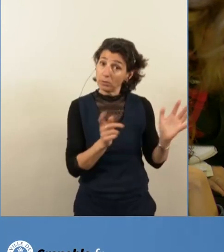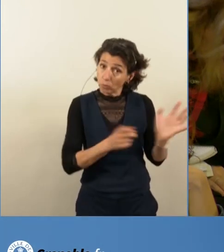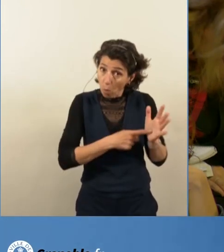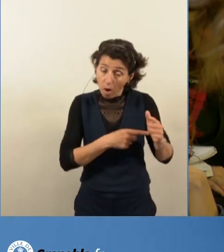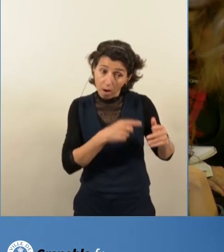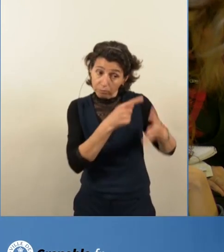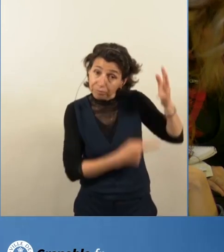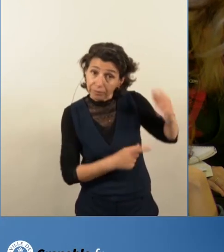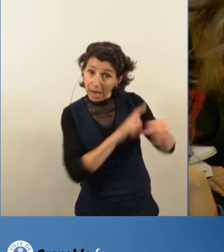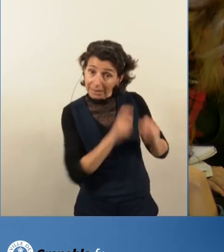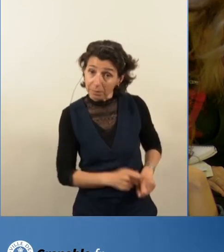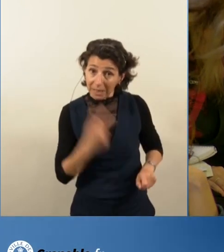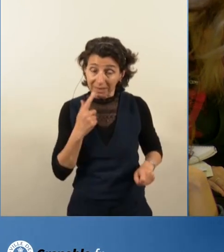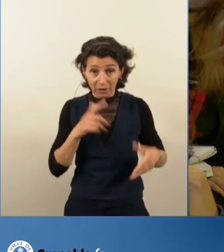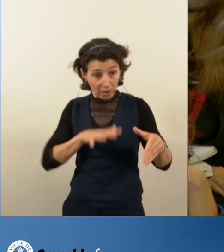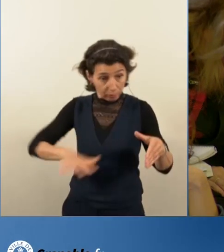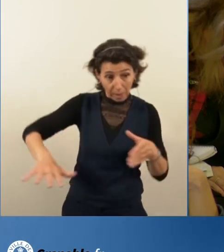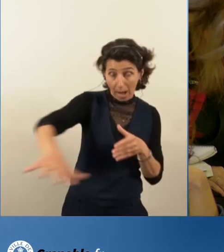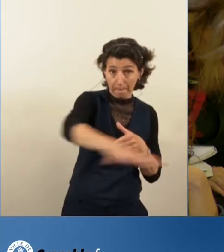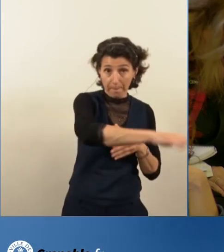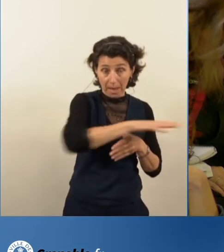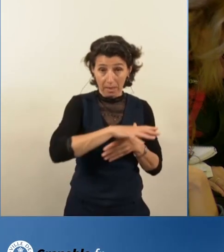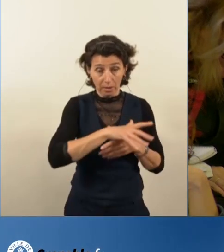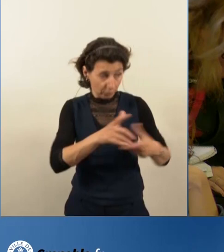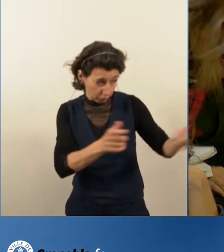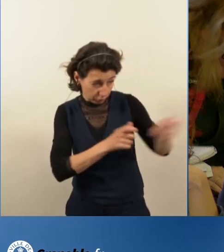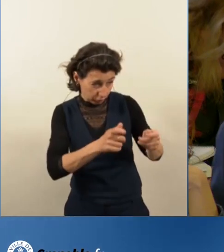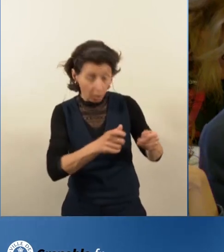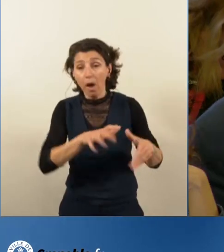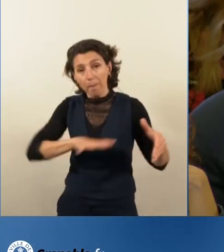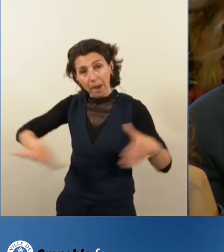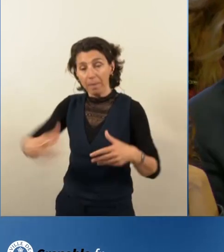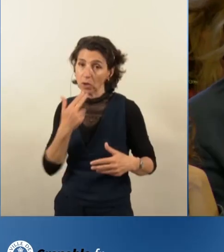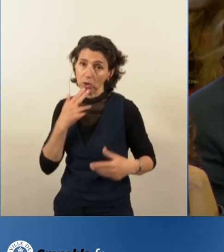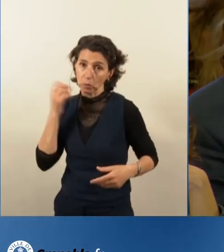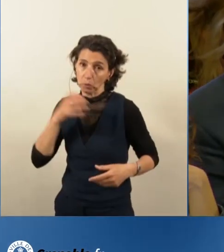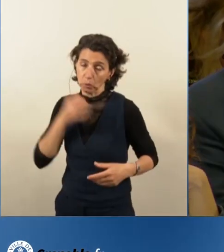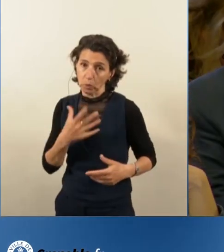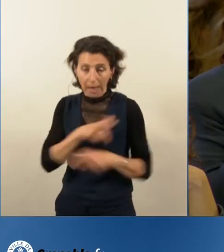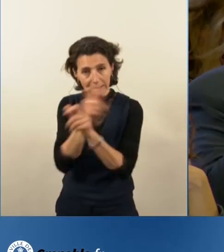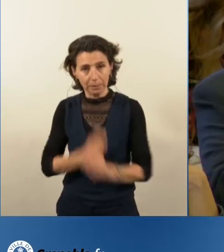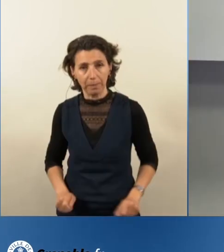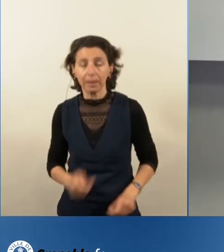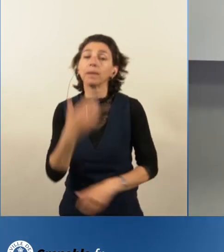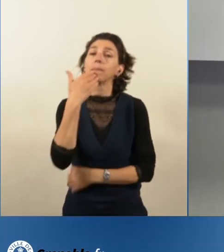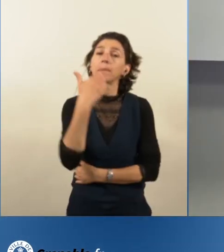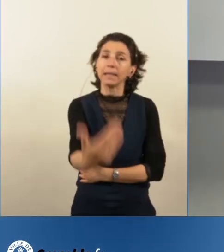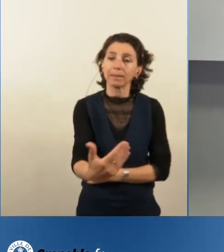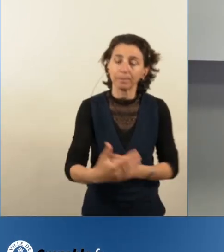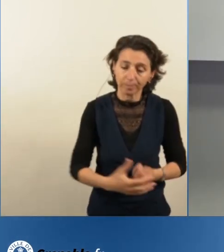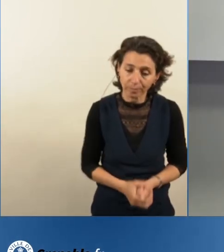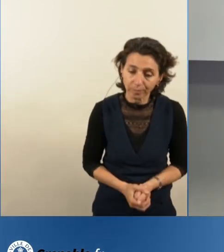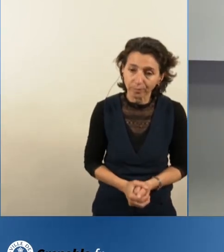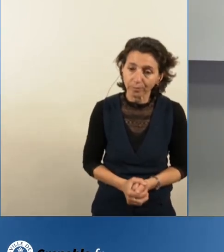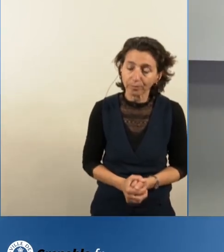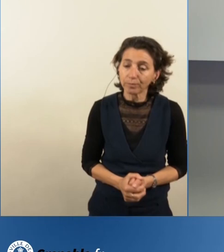périmètre de gouvernance avec le périmètre d'usage je vous remercie merci y